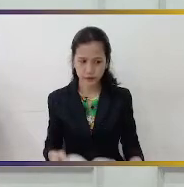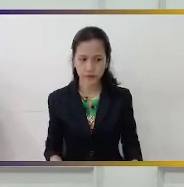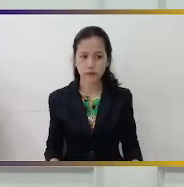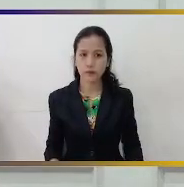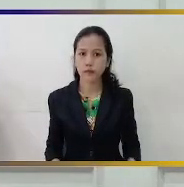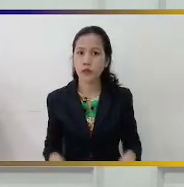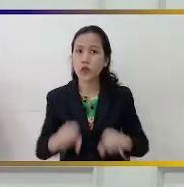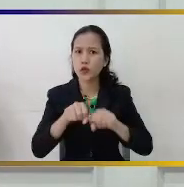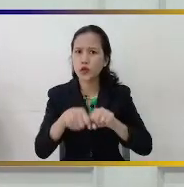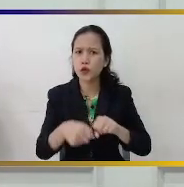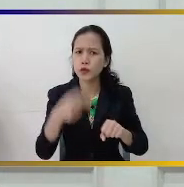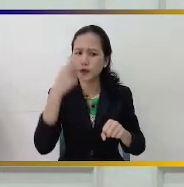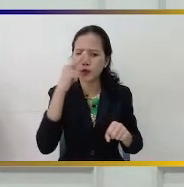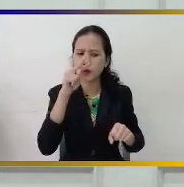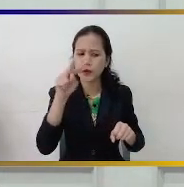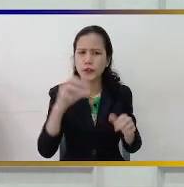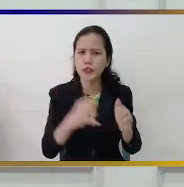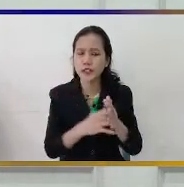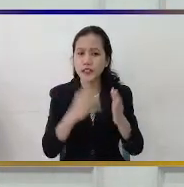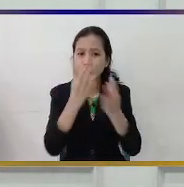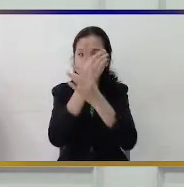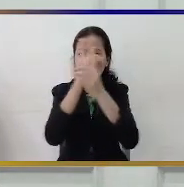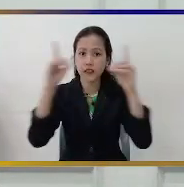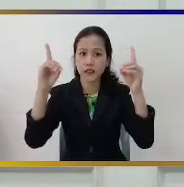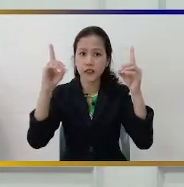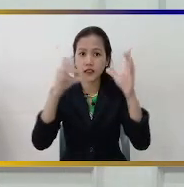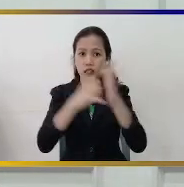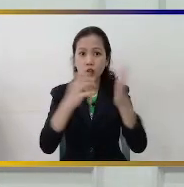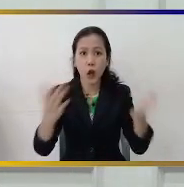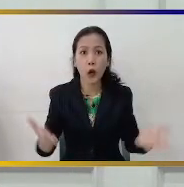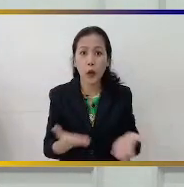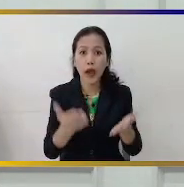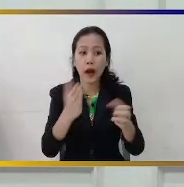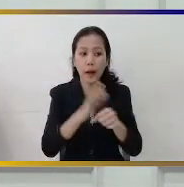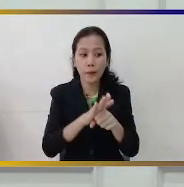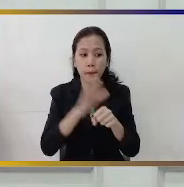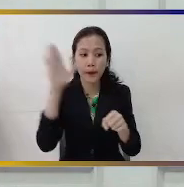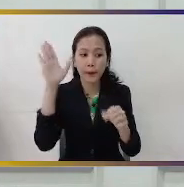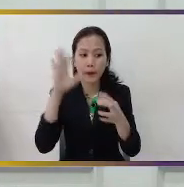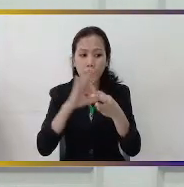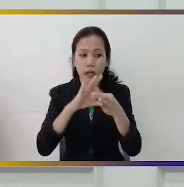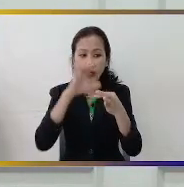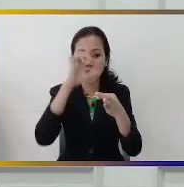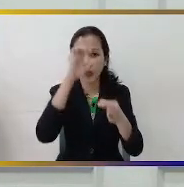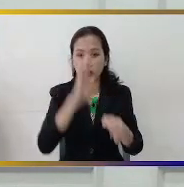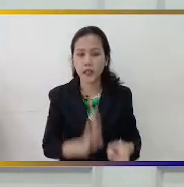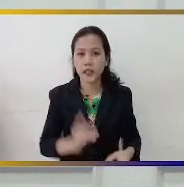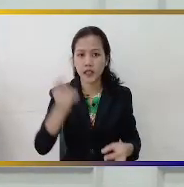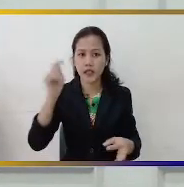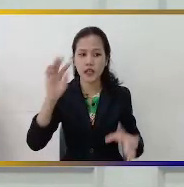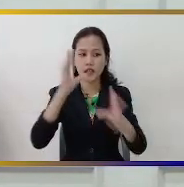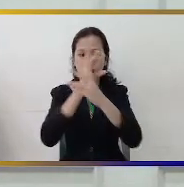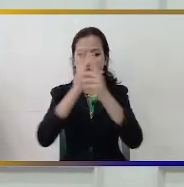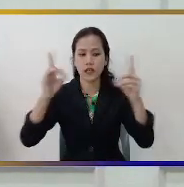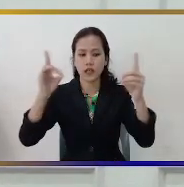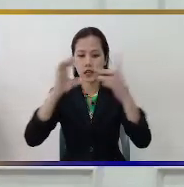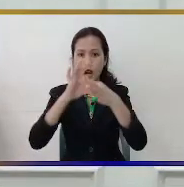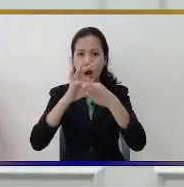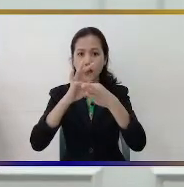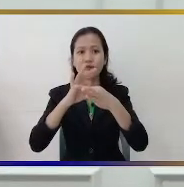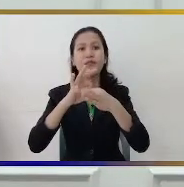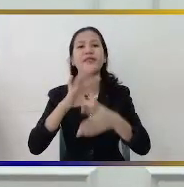dyan, that is the restoration. Dyan po pinangako ng Diyos ang restoration ng Israel. Now dito